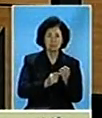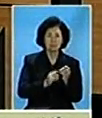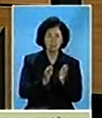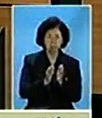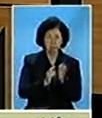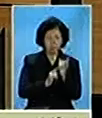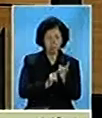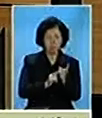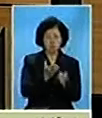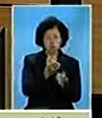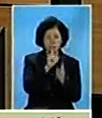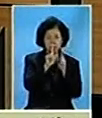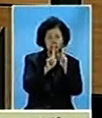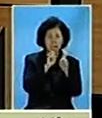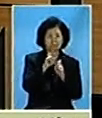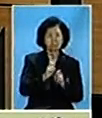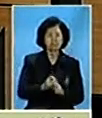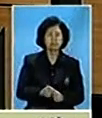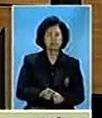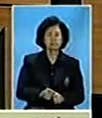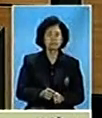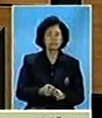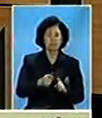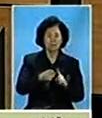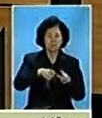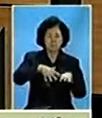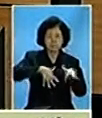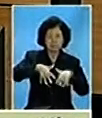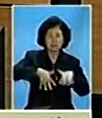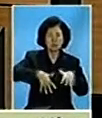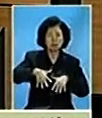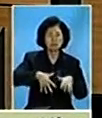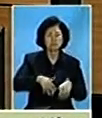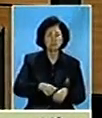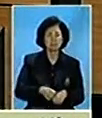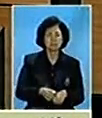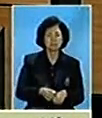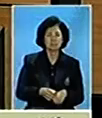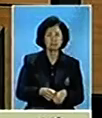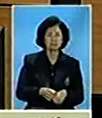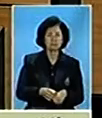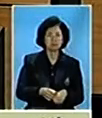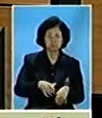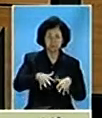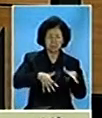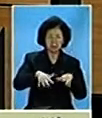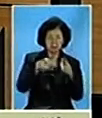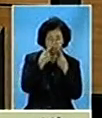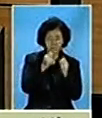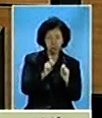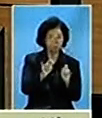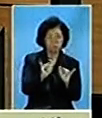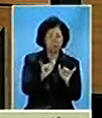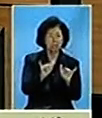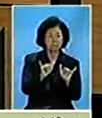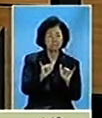ขออีกคำถามหนึ่งนะคำถามจากภาคประชาชนภาคประชาชนยังไม่ได้ตอบผมเลยว่าไอ้กฎหมาย